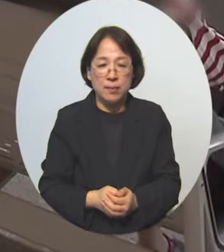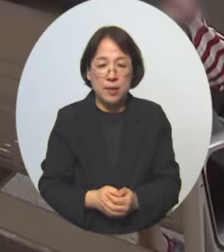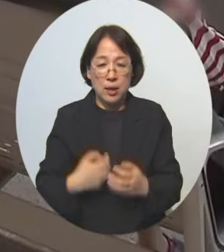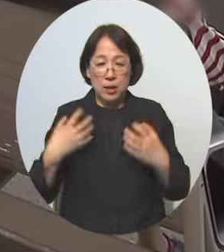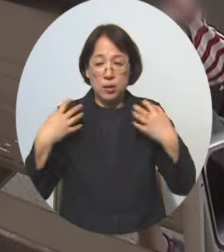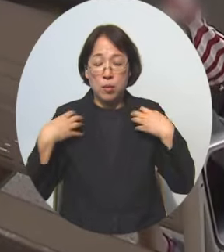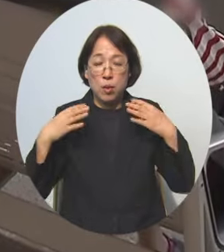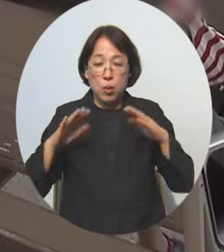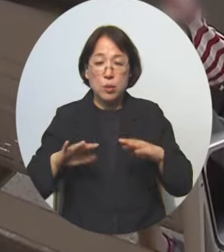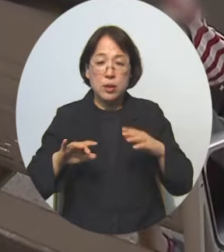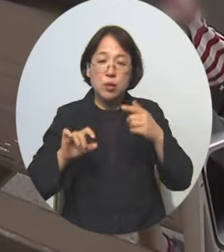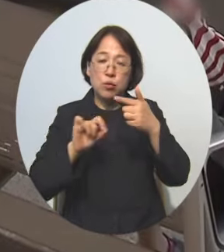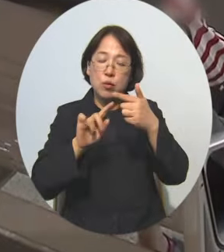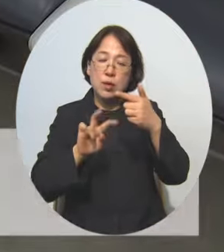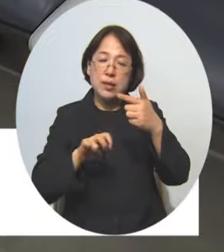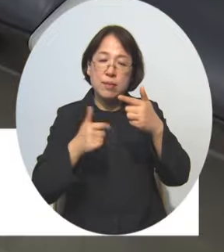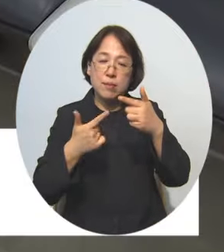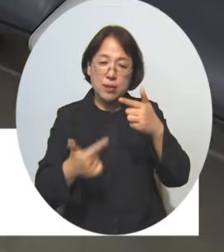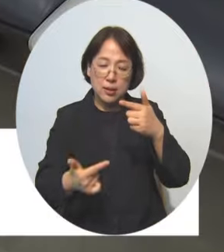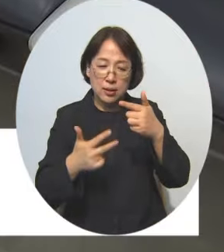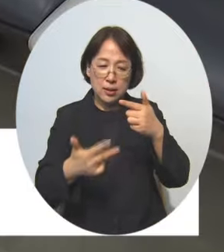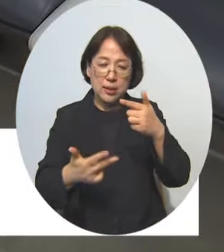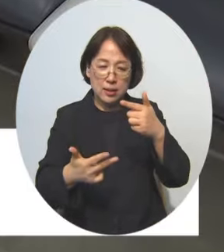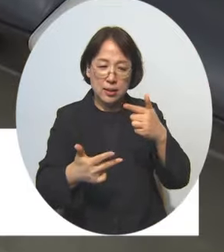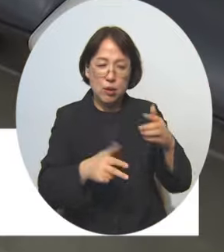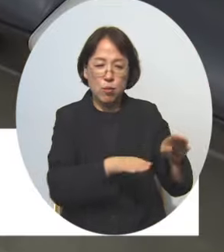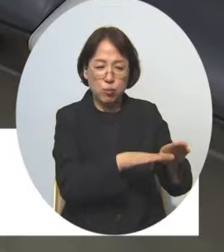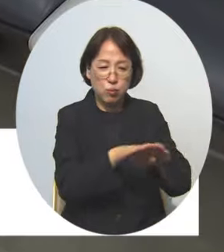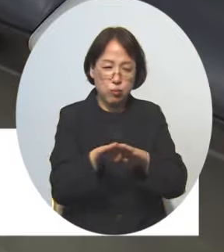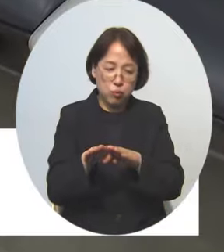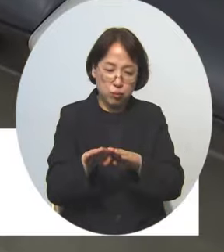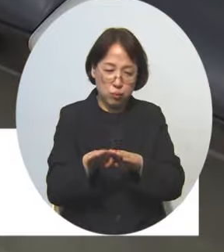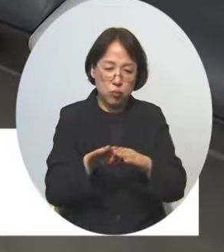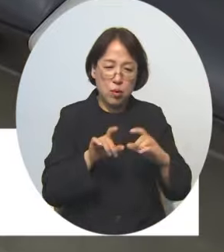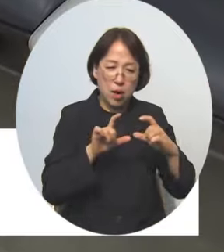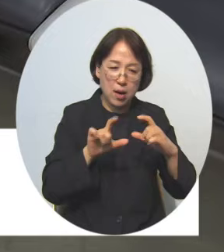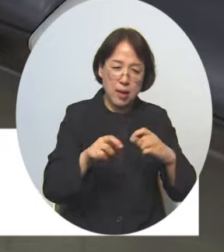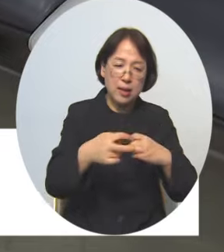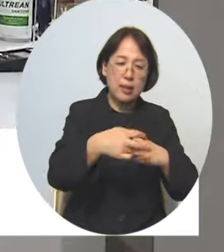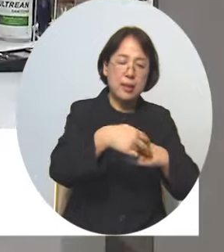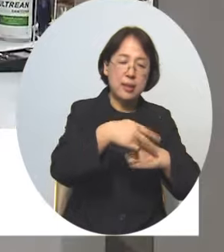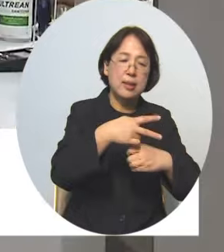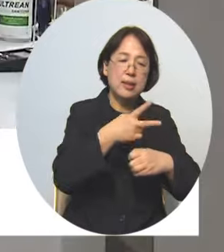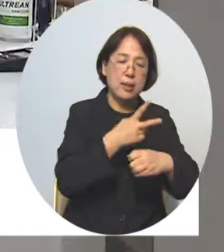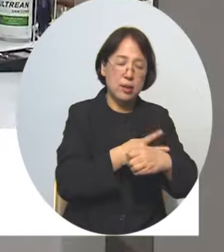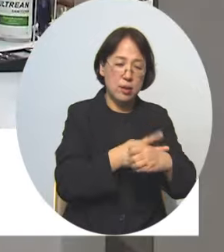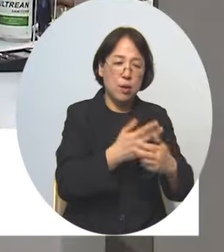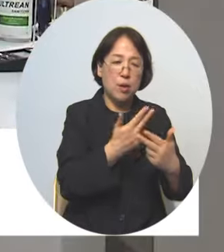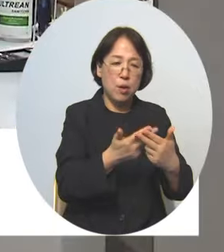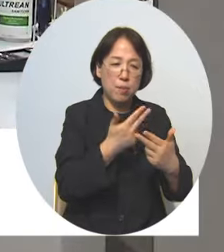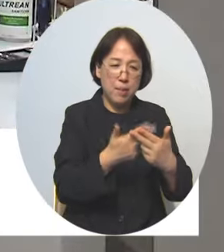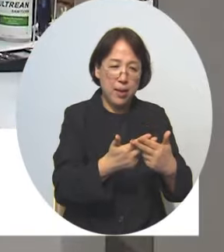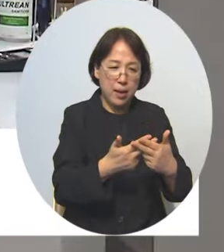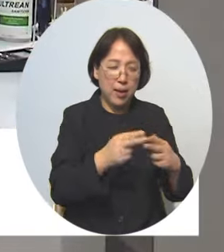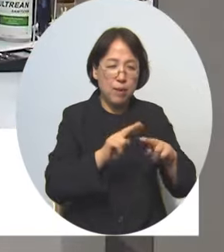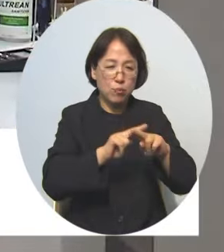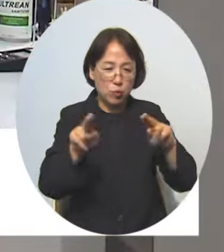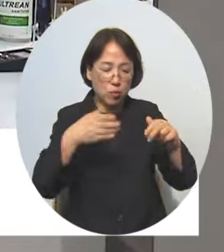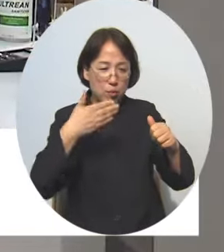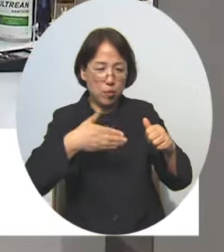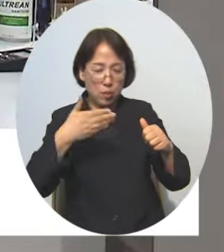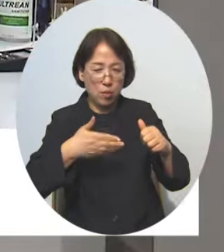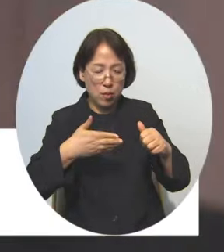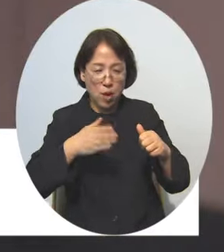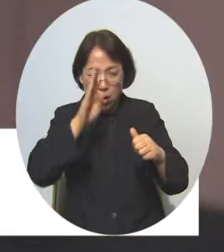정부가 오는 27일 무기한 집단 휴진을 예고한 대한의사협회에 휴진 철회를 촉구했습니다. 환자와 국민을 불안하게